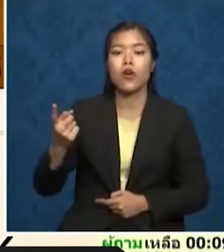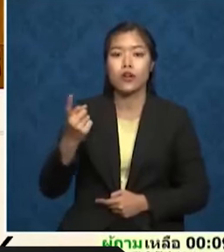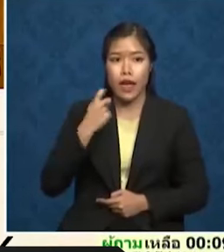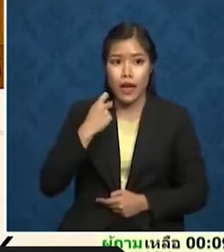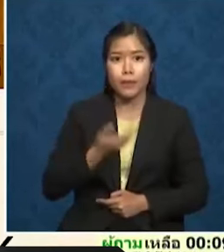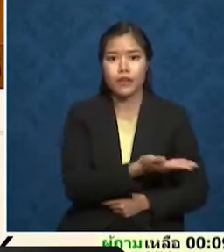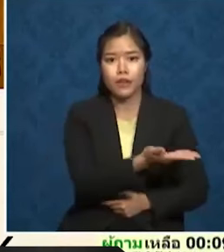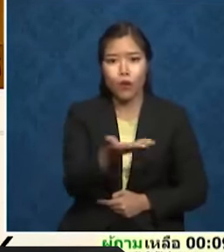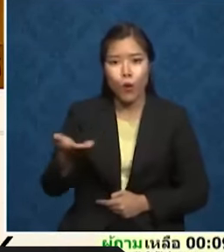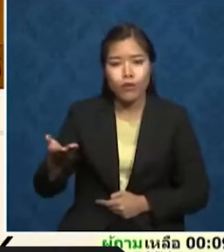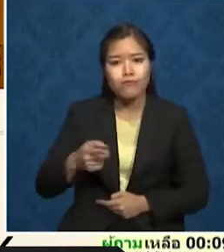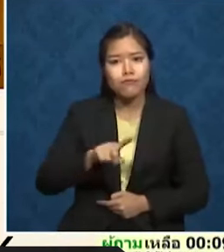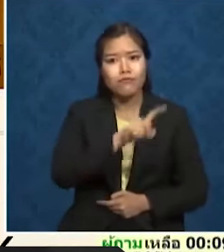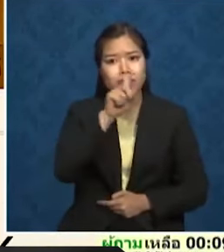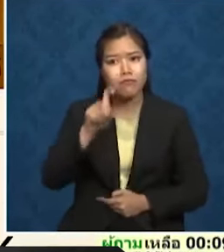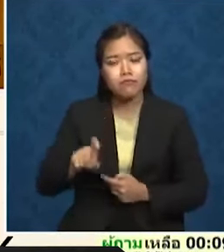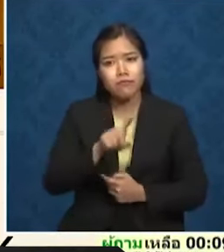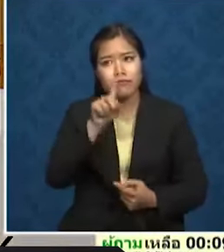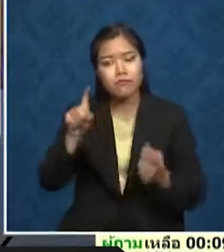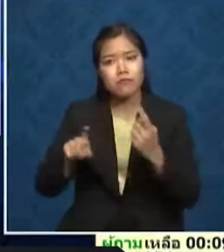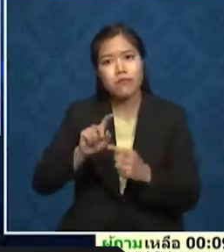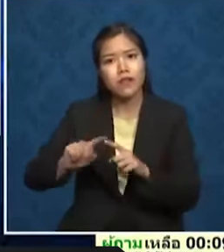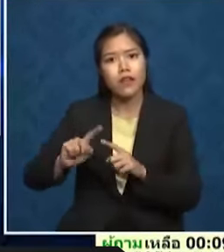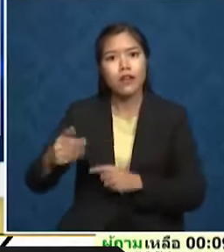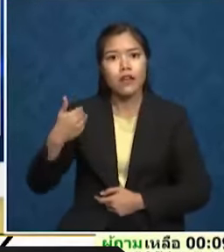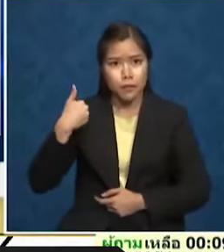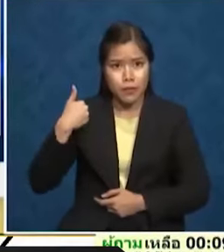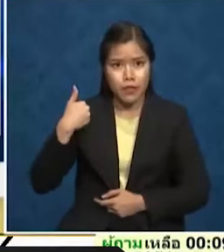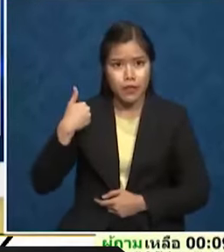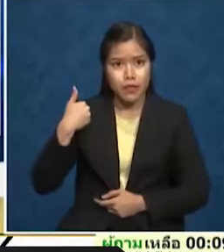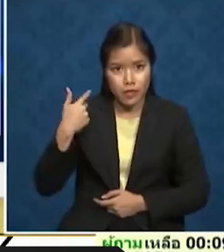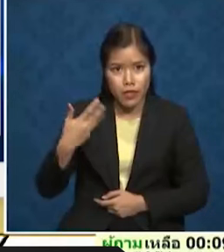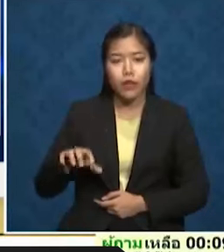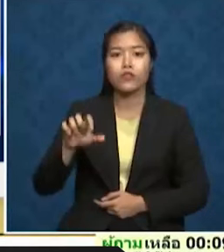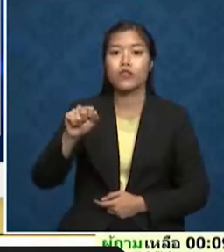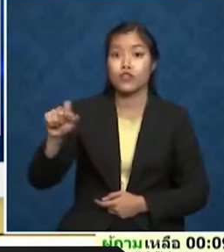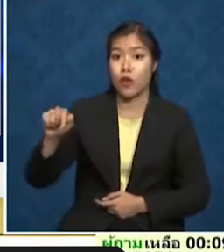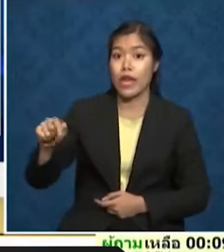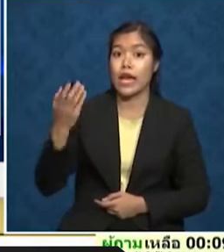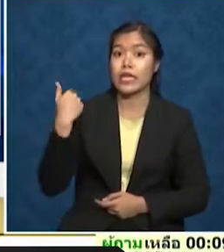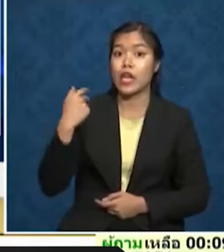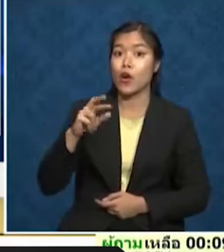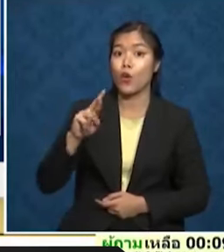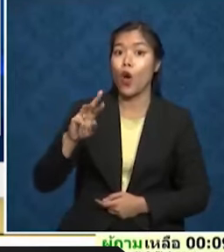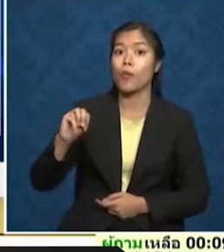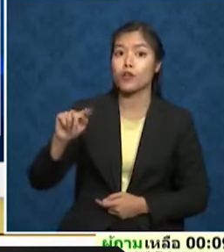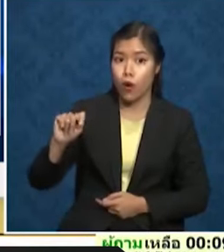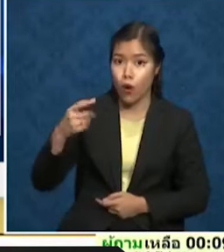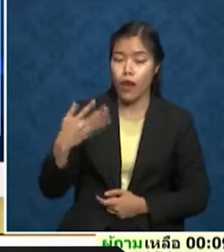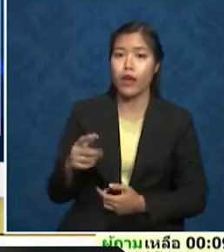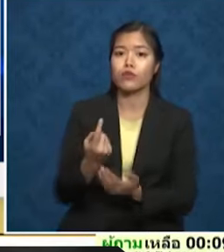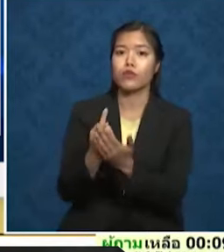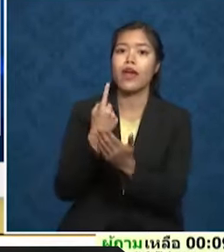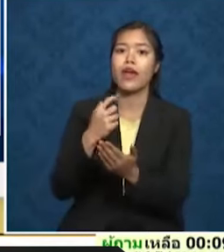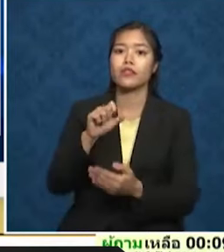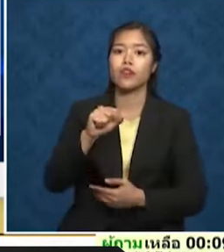หลายๆท่านรวมทั้งท่านสมาชิกเองซึ่งเป็นอดีตรัฐมนตรีแล้วก็ท่านเป็นสมาชิกสภาผู้แทนราษ